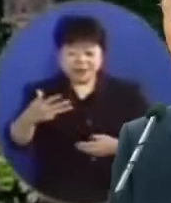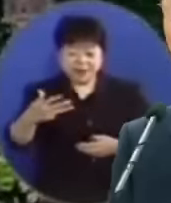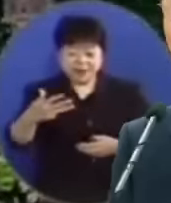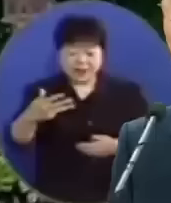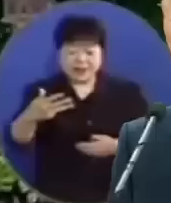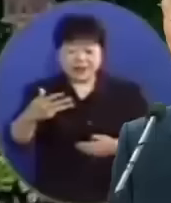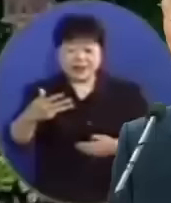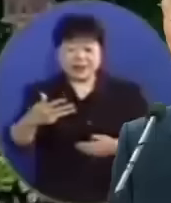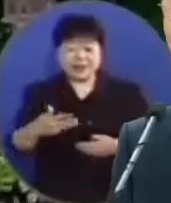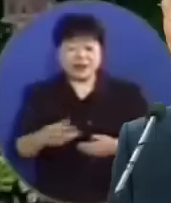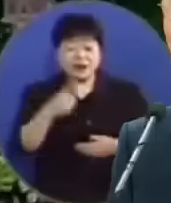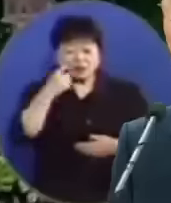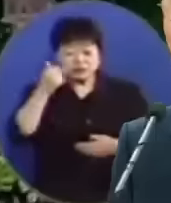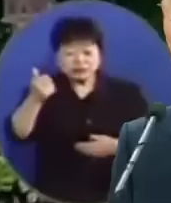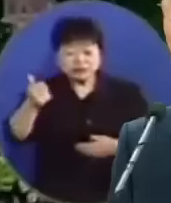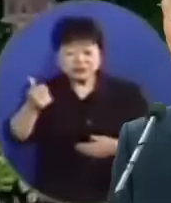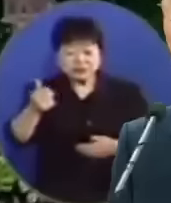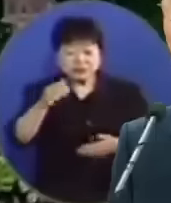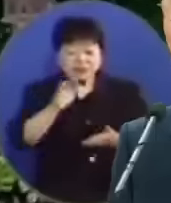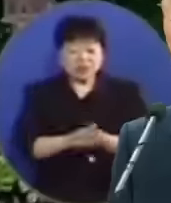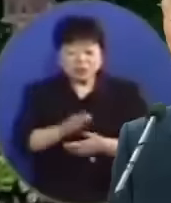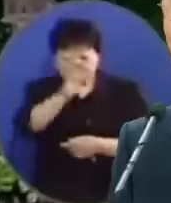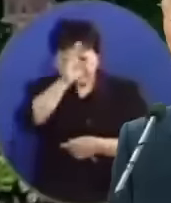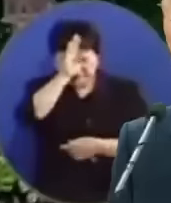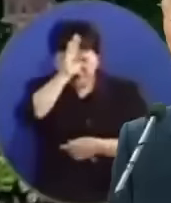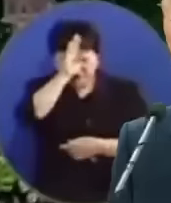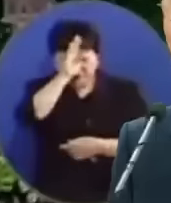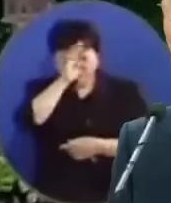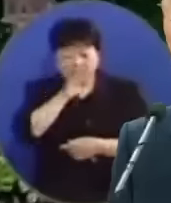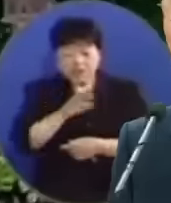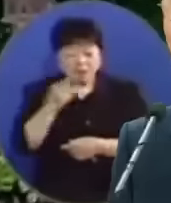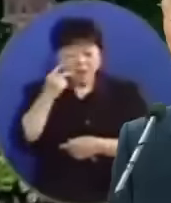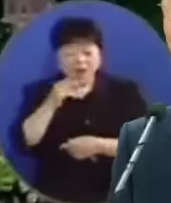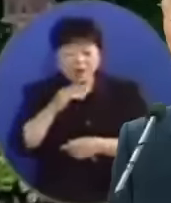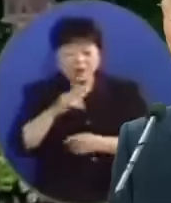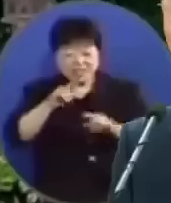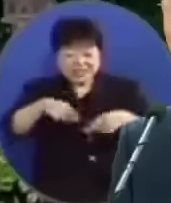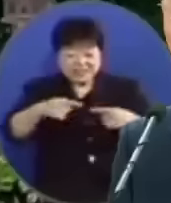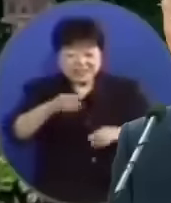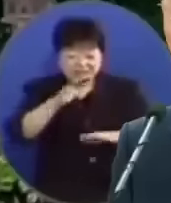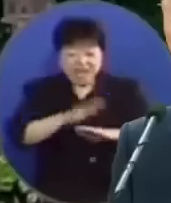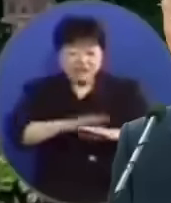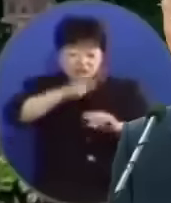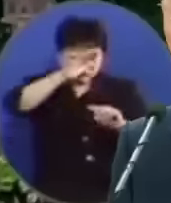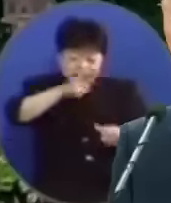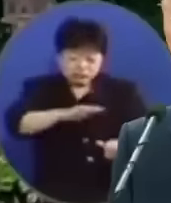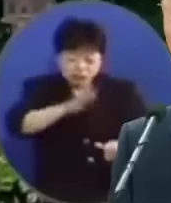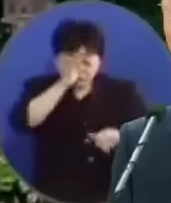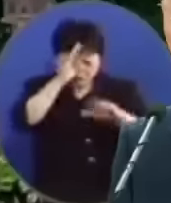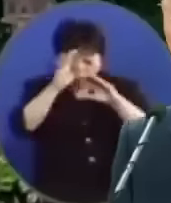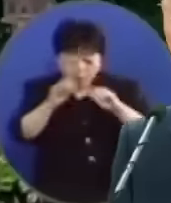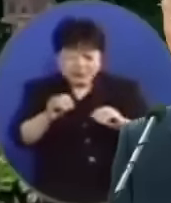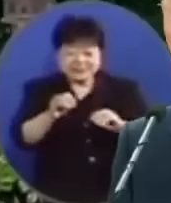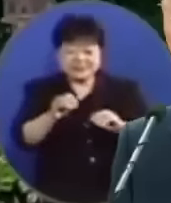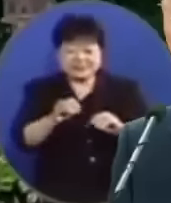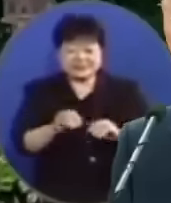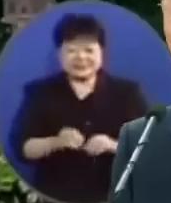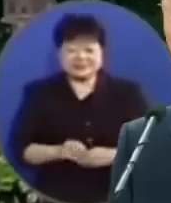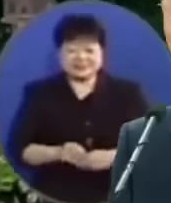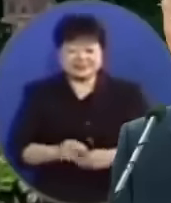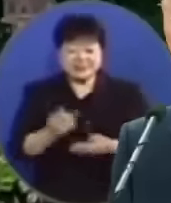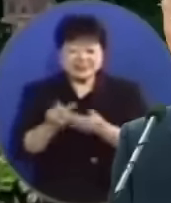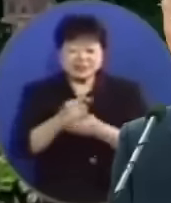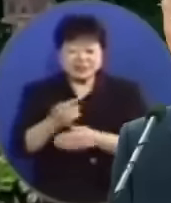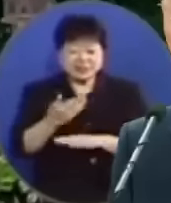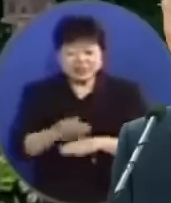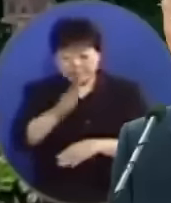부블리오의 부친이 열병과 이질에 걸려 누워있거늘 바울이 들어가서 기도하고 그에게 안수하여 낫게 하며 이름으로 섬 가운데 다른